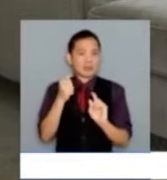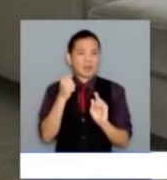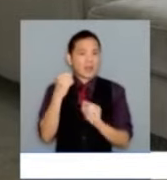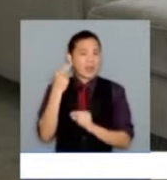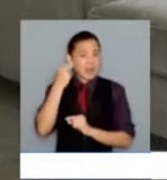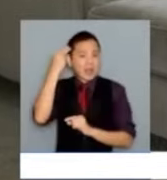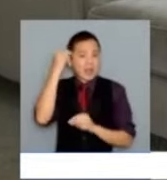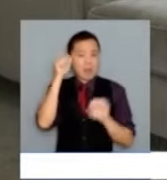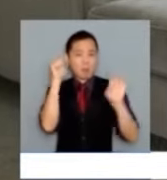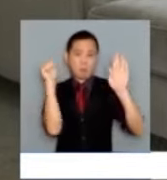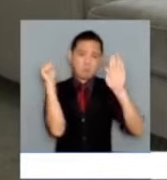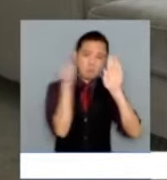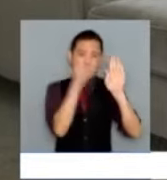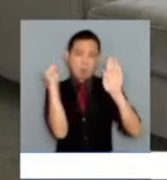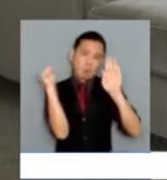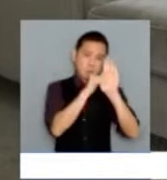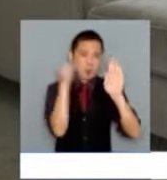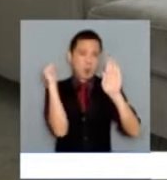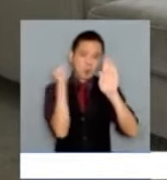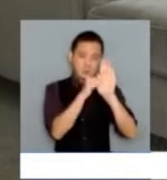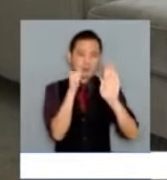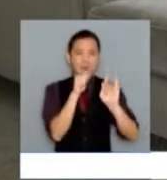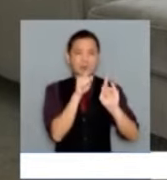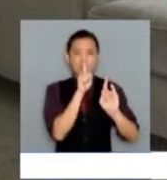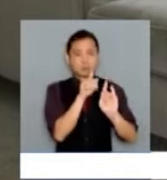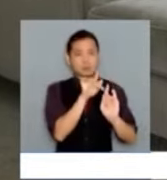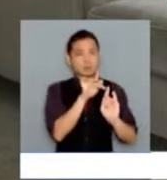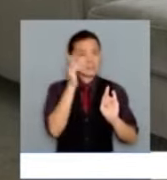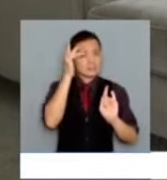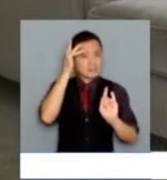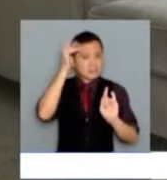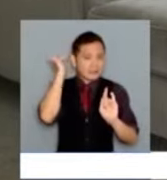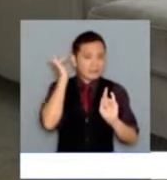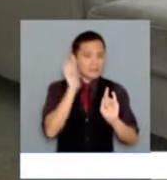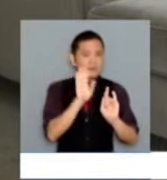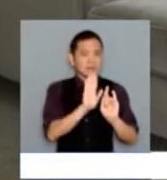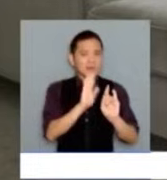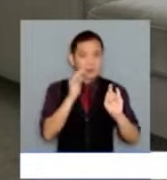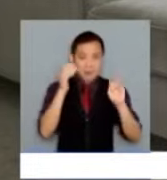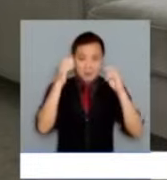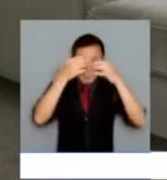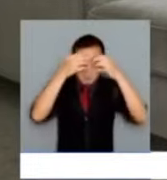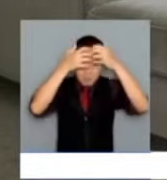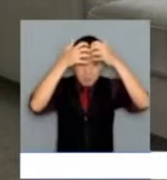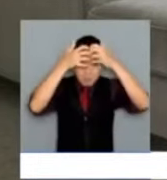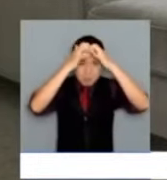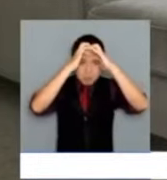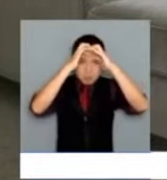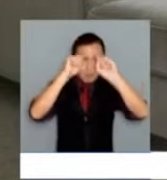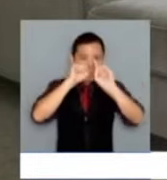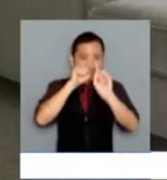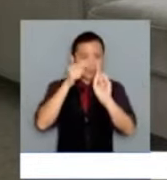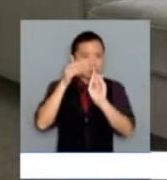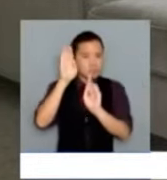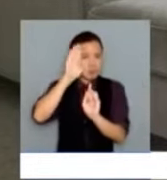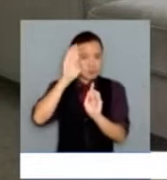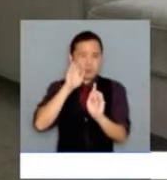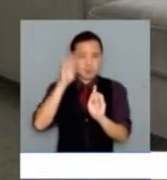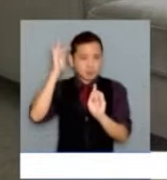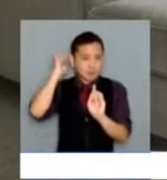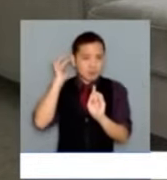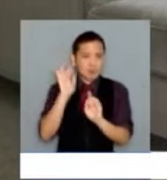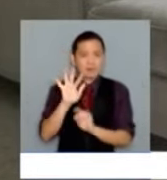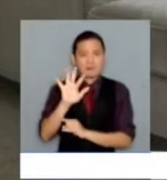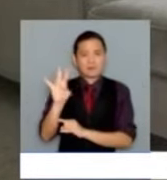dahil napaka-sensitive at delicate ng kanilang cranium dahil manipis ito, ay 50% lamang daw ang rate of